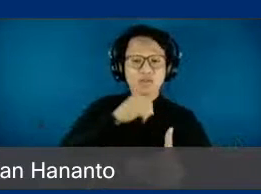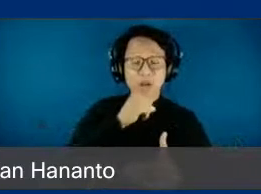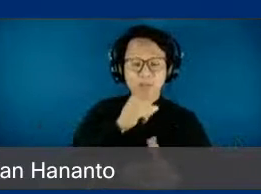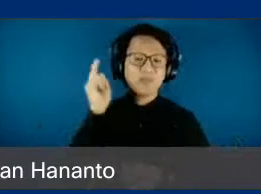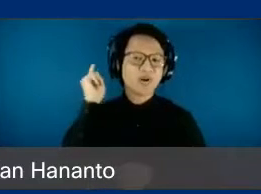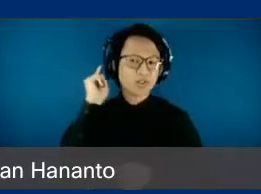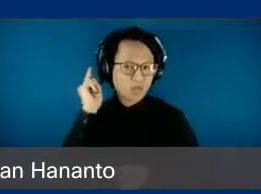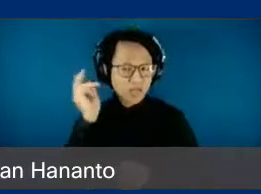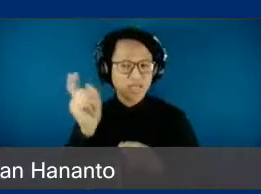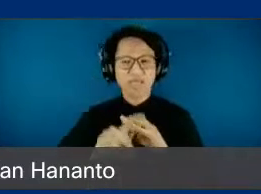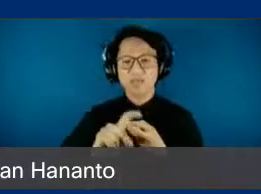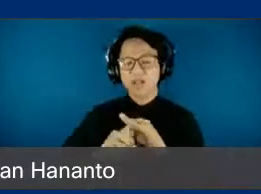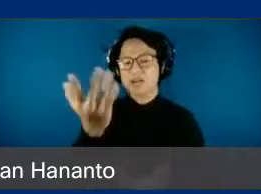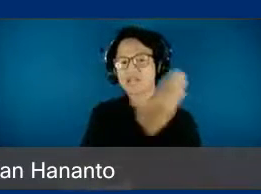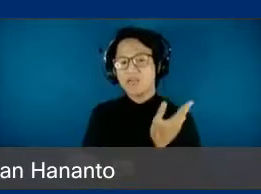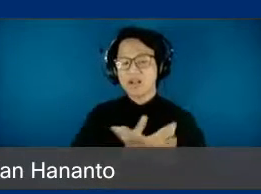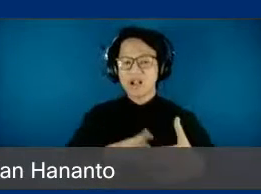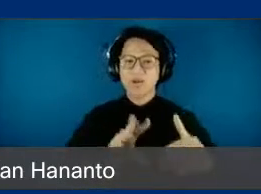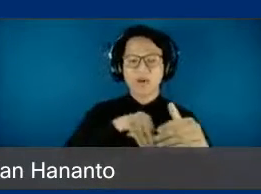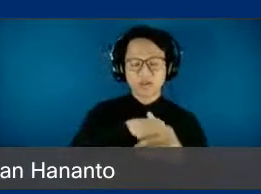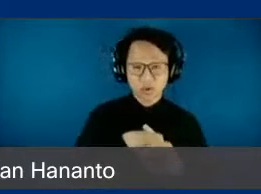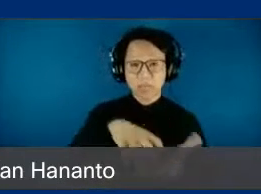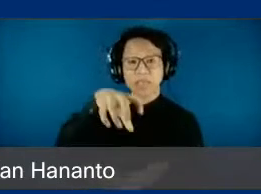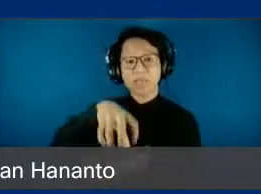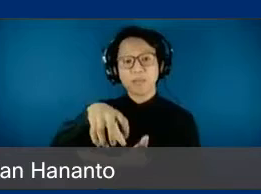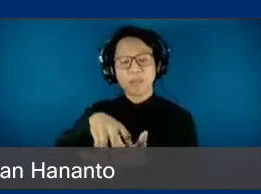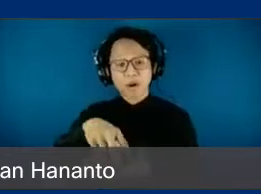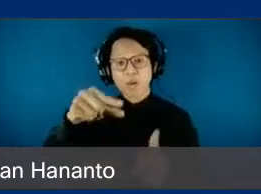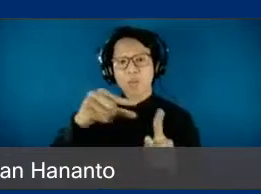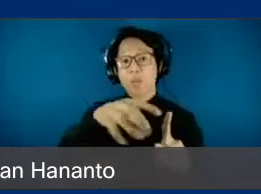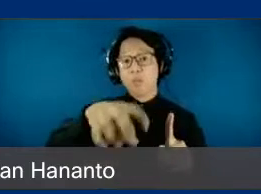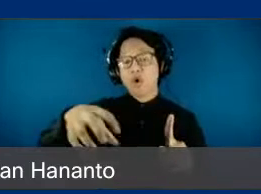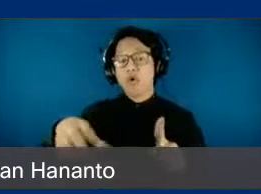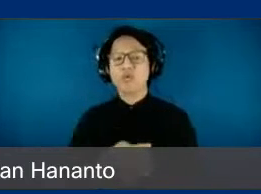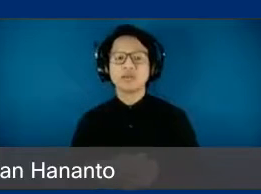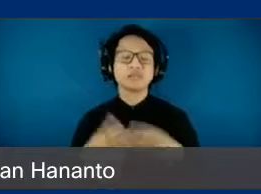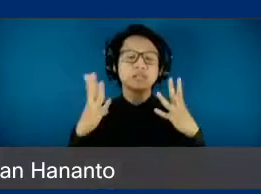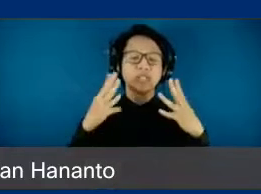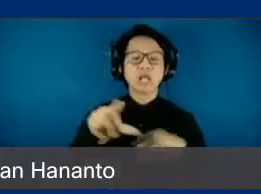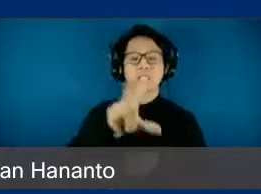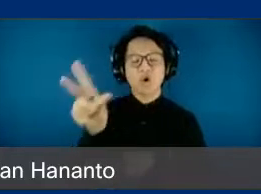dengan disabilitas, dan lokasinya di Provinsi Jawa Barat, Jawa Tengah, dan Jawa Timur.